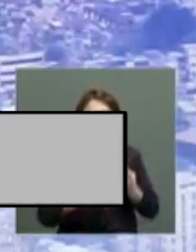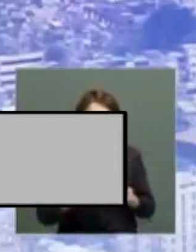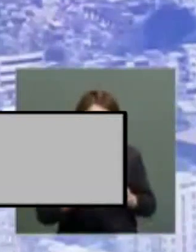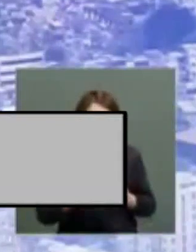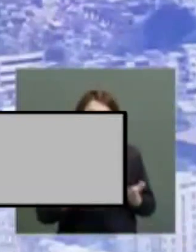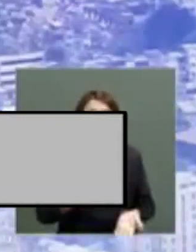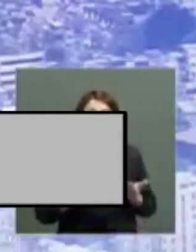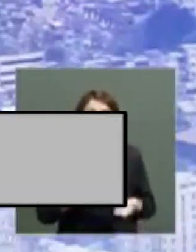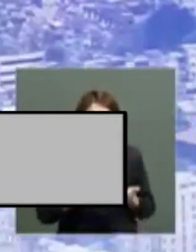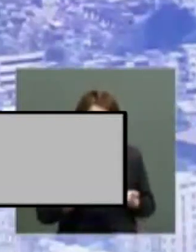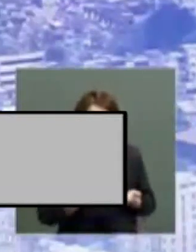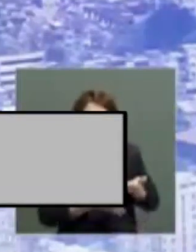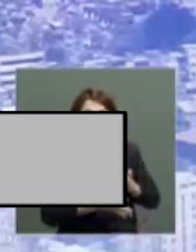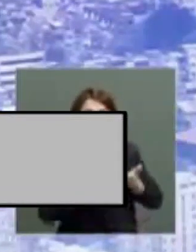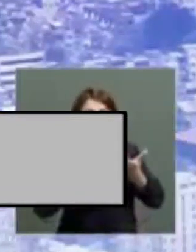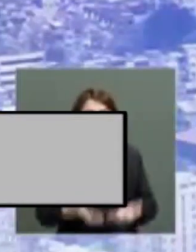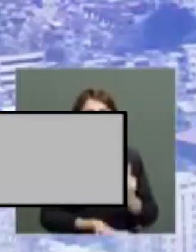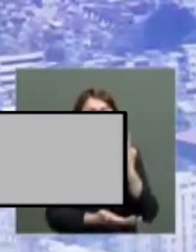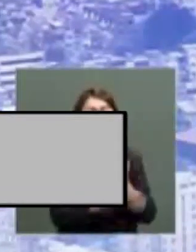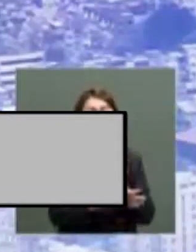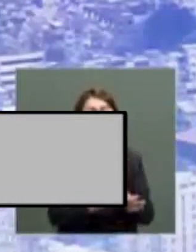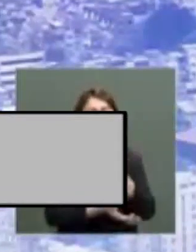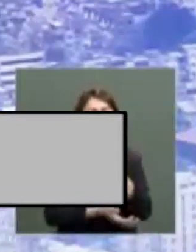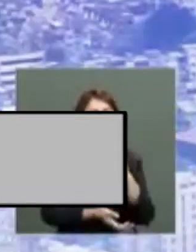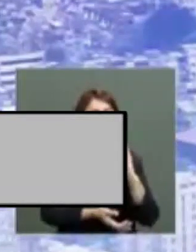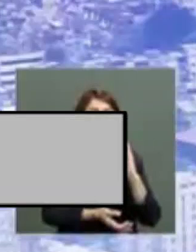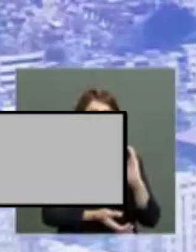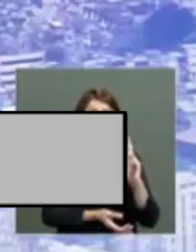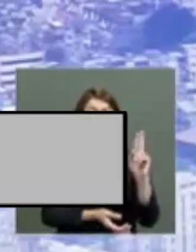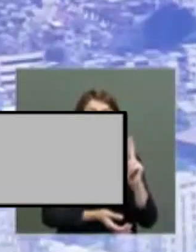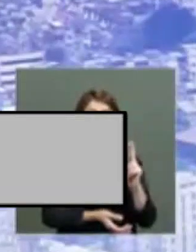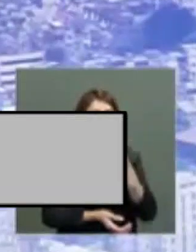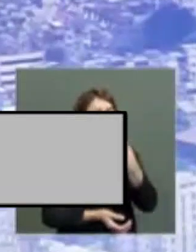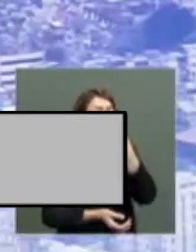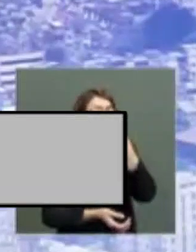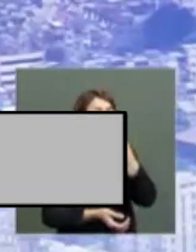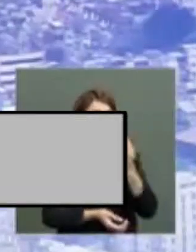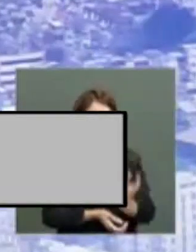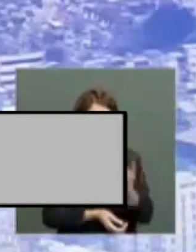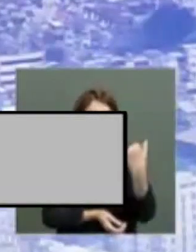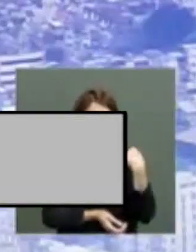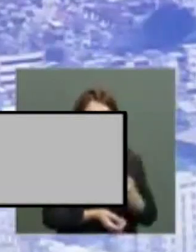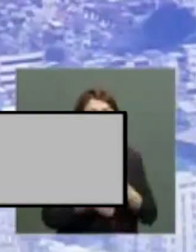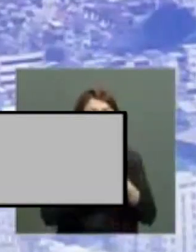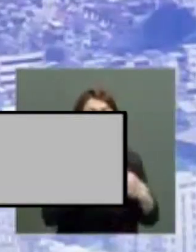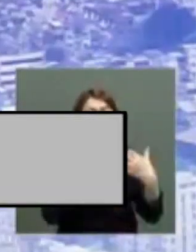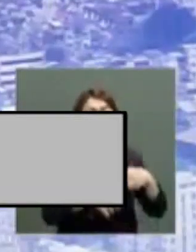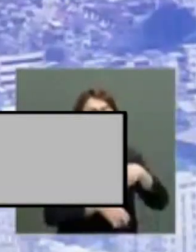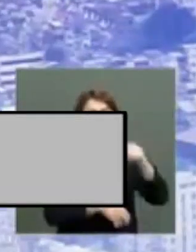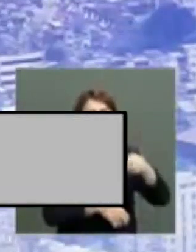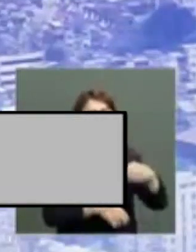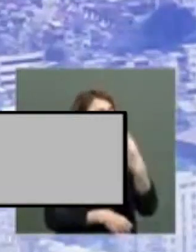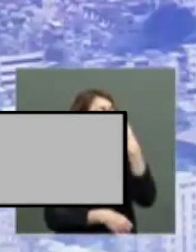นกระทั่งระดับหนักอยู่ใน ICU เมื่อเช้านี้ก็พูดถึงนะฮะพูดถึงเรื่องของเครื่องช่วยหายใจเนี่ยครับต้